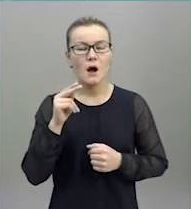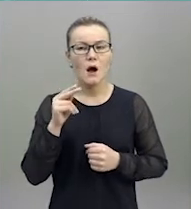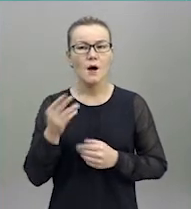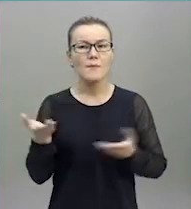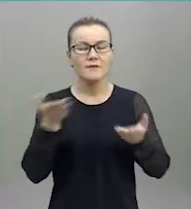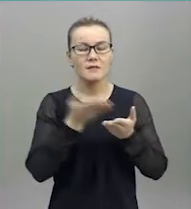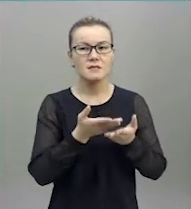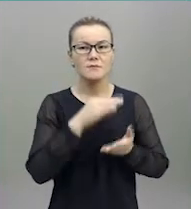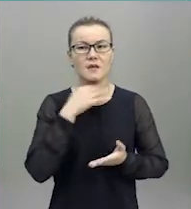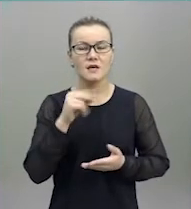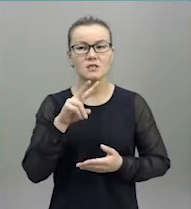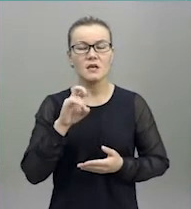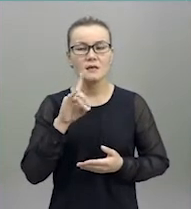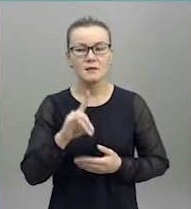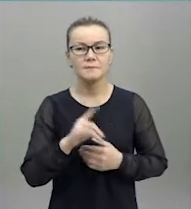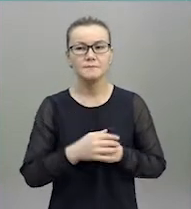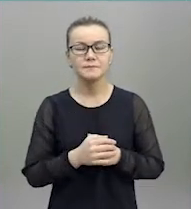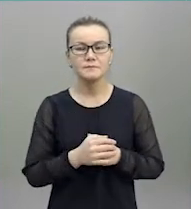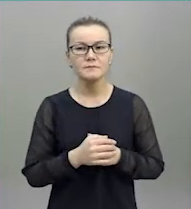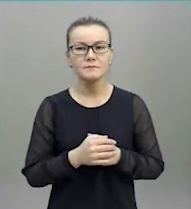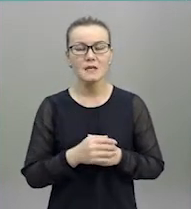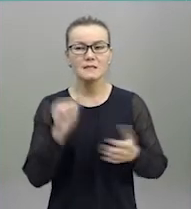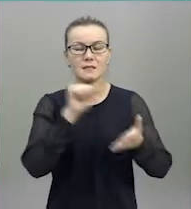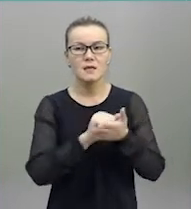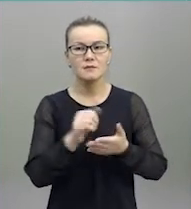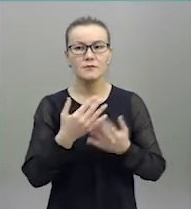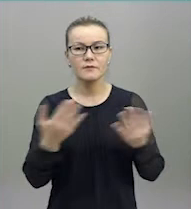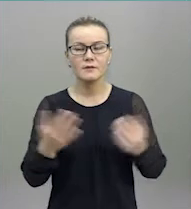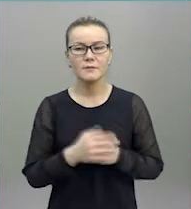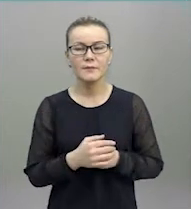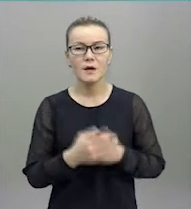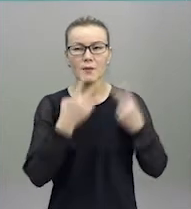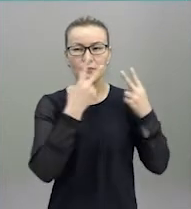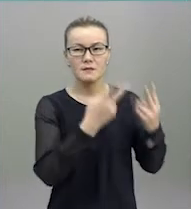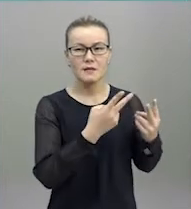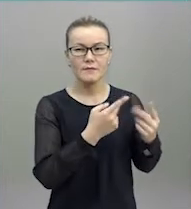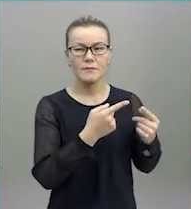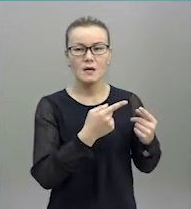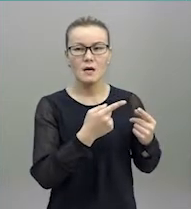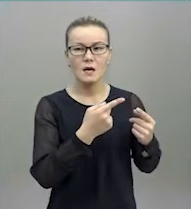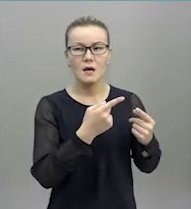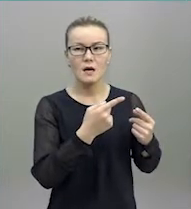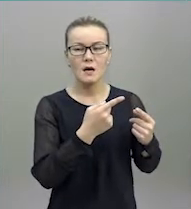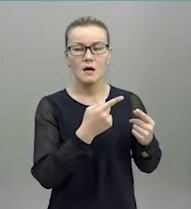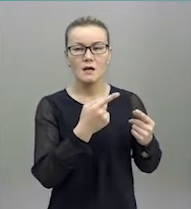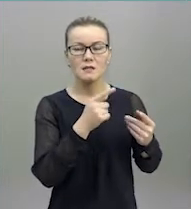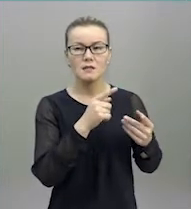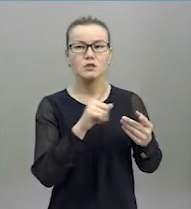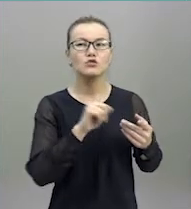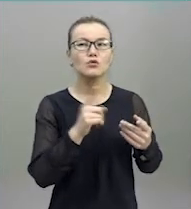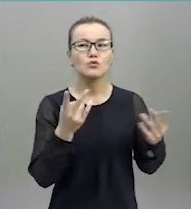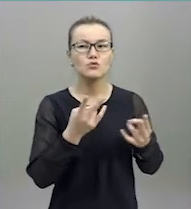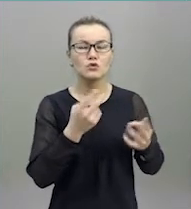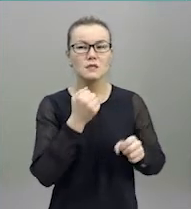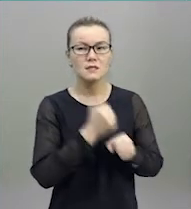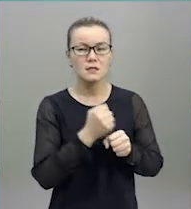виду ну чтож переходим к практике представим заданный многочлен в стандартном видим что для этого нам